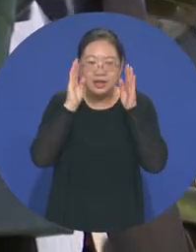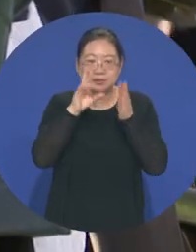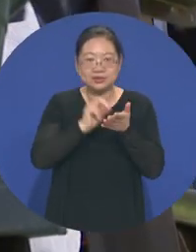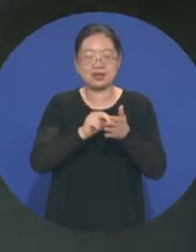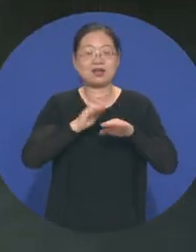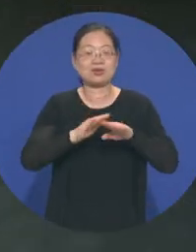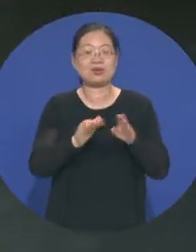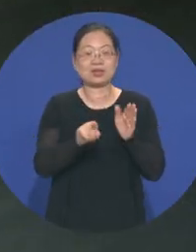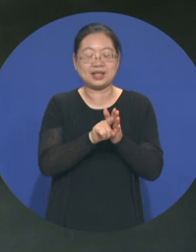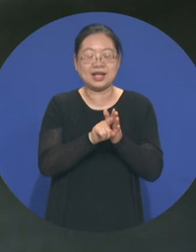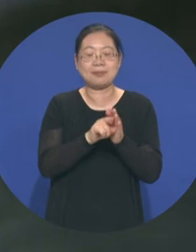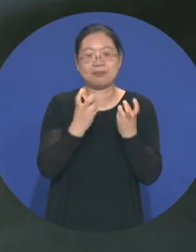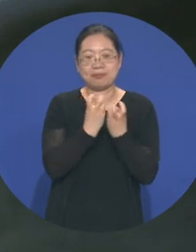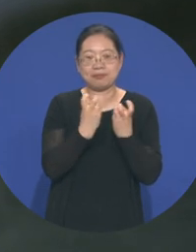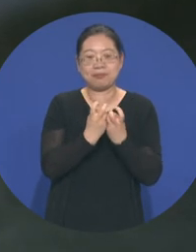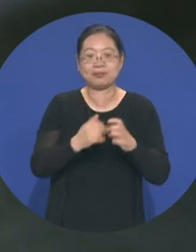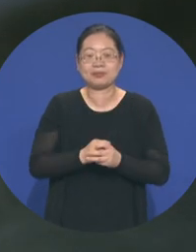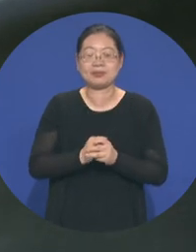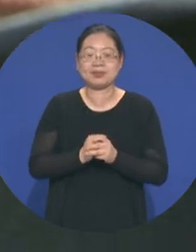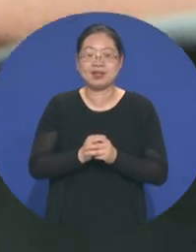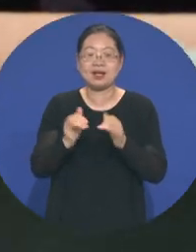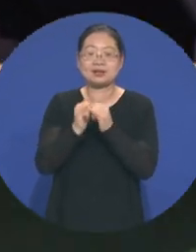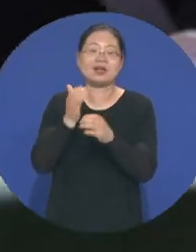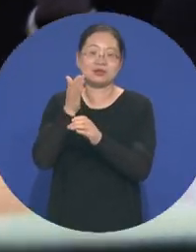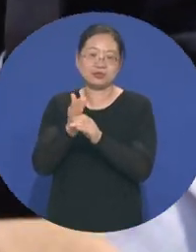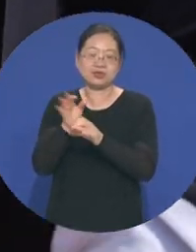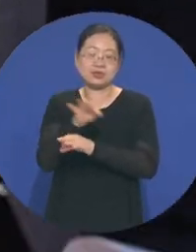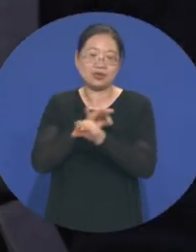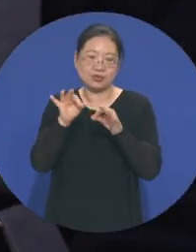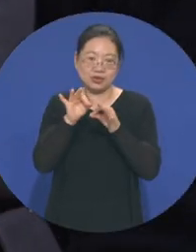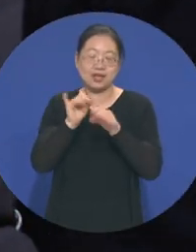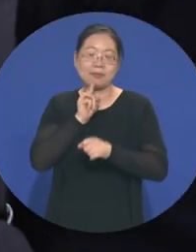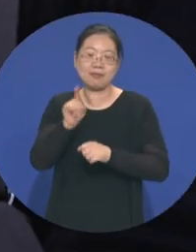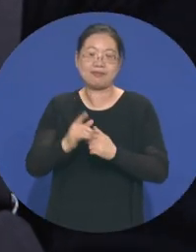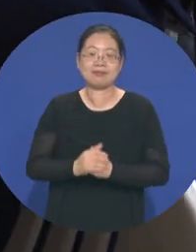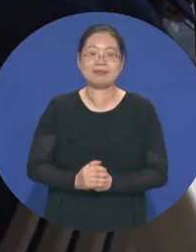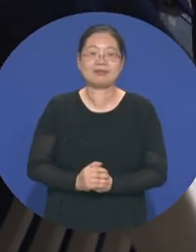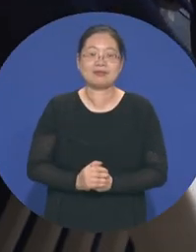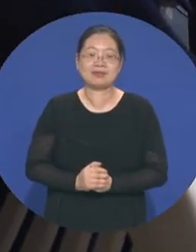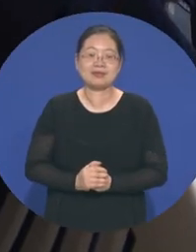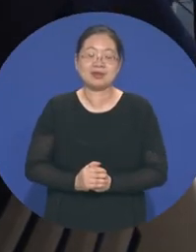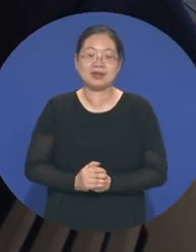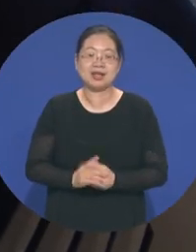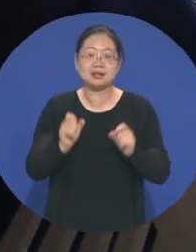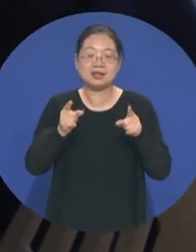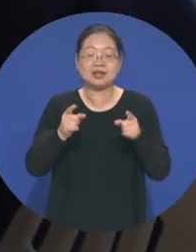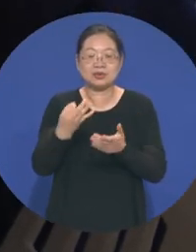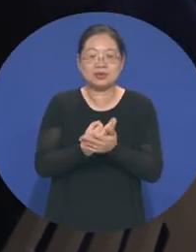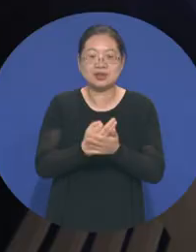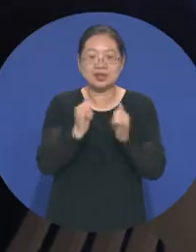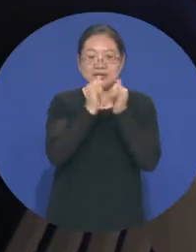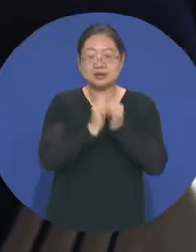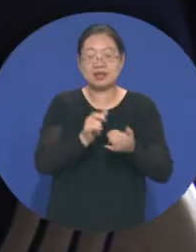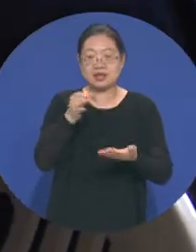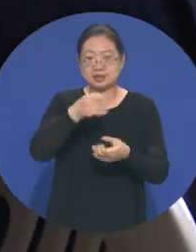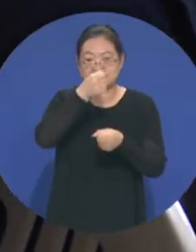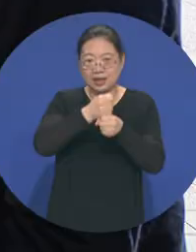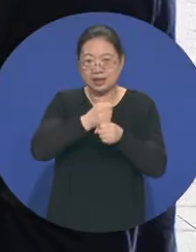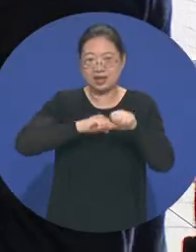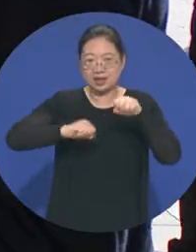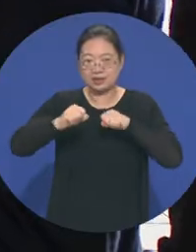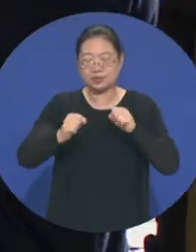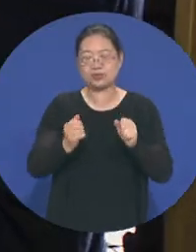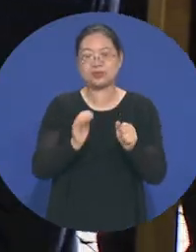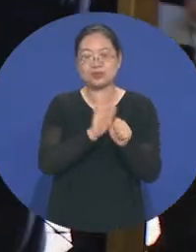문제를 극복하기 위한 대안으로 쉽게 말해 사람 중심 경제라고 할수 있습니다. 기회소득은 사회적 가치를 창출하는